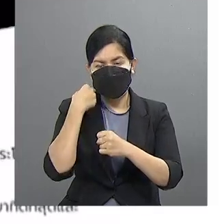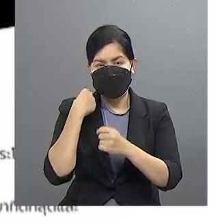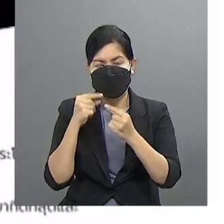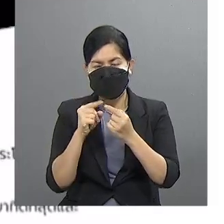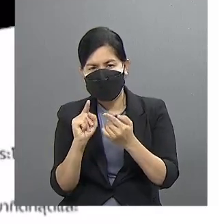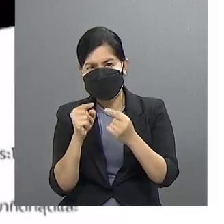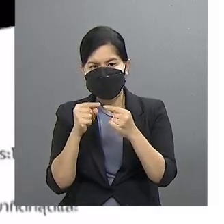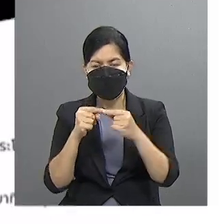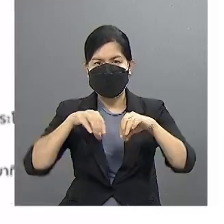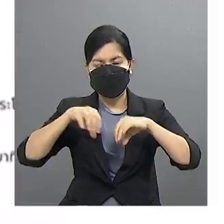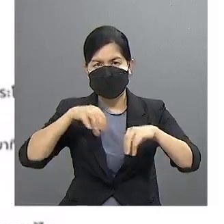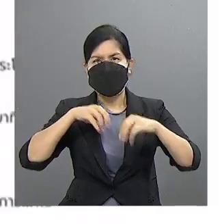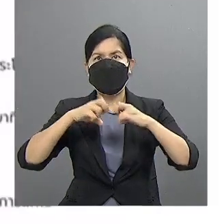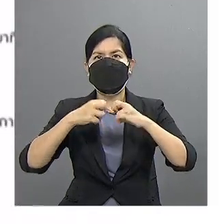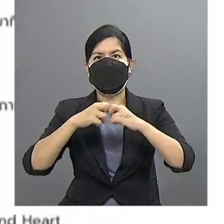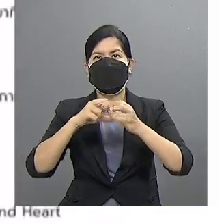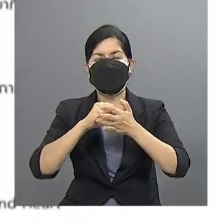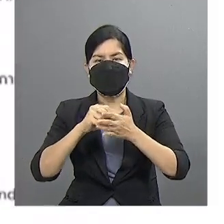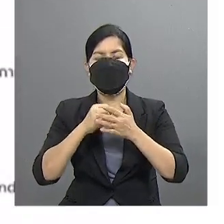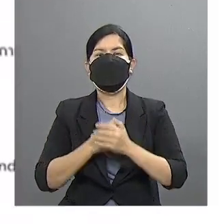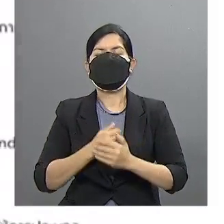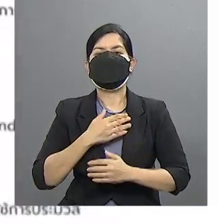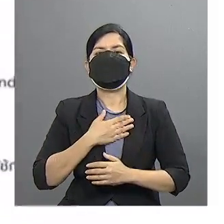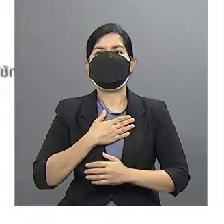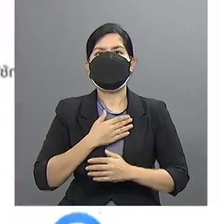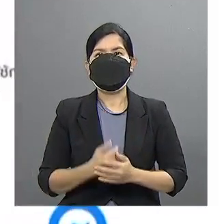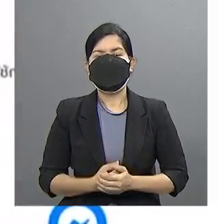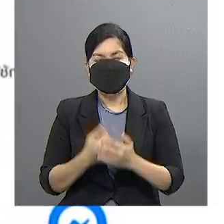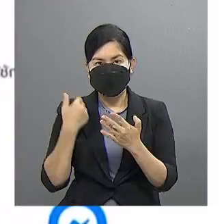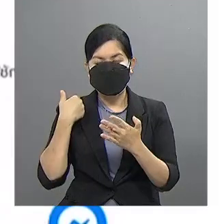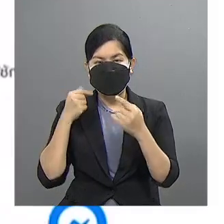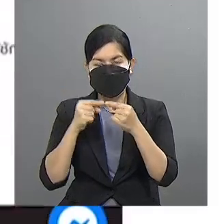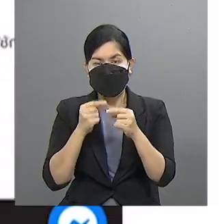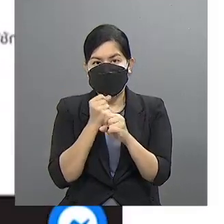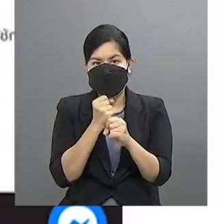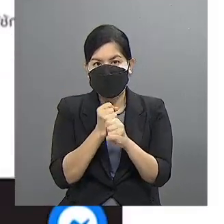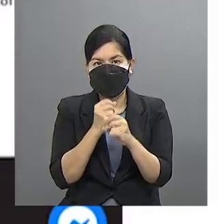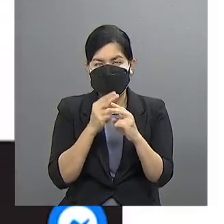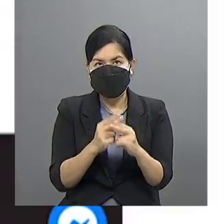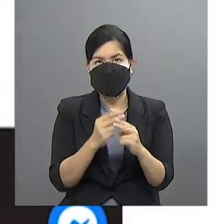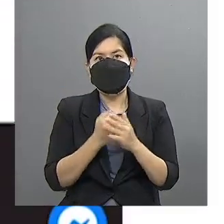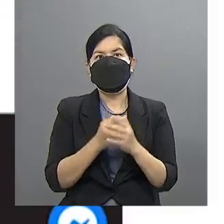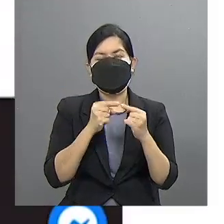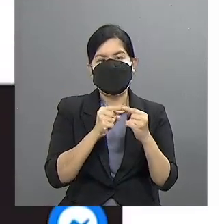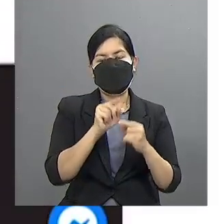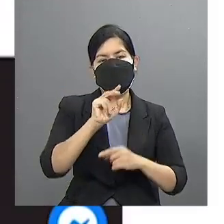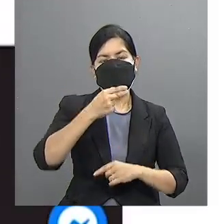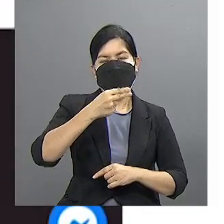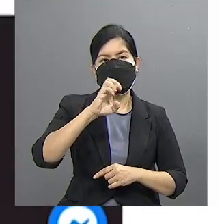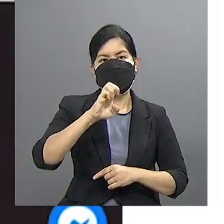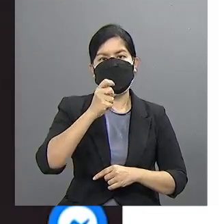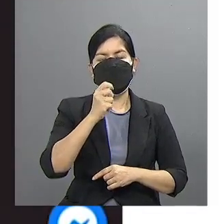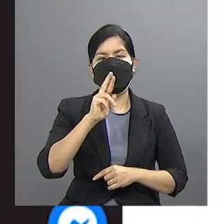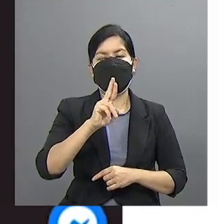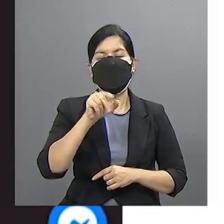ครับก็เลยเป็นที่มาว่าเราก็เลยได้มาทำแพลตฟอร์มที่ชื่อว่า Healing Heart อันนี้ใช่ครับ ค่ะนะคะในการจะ